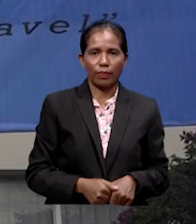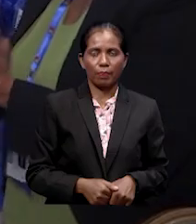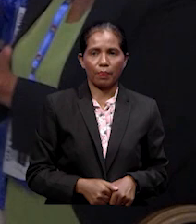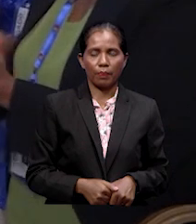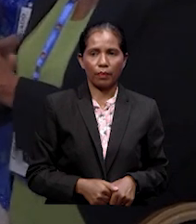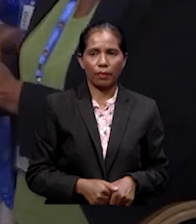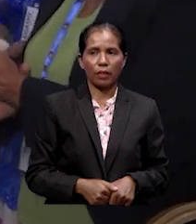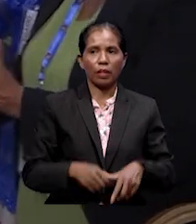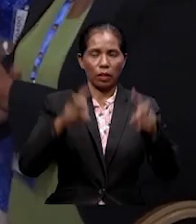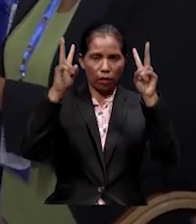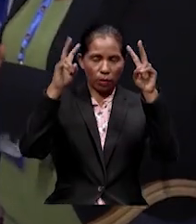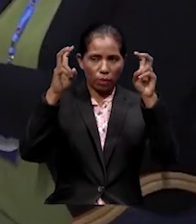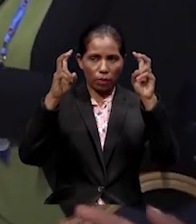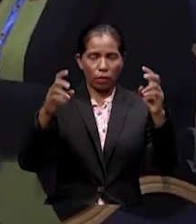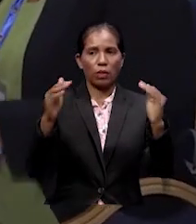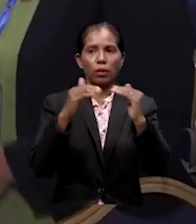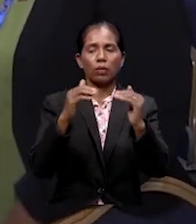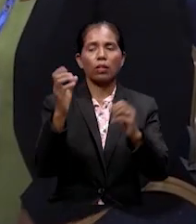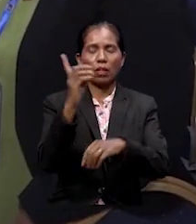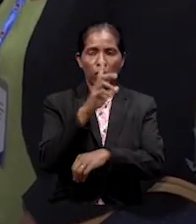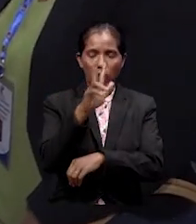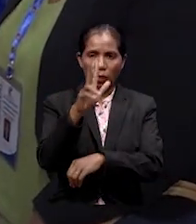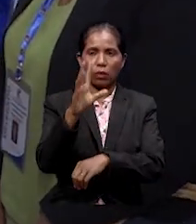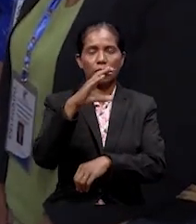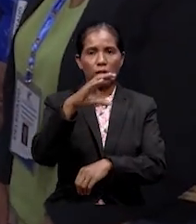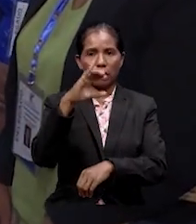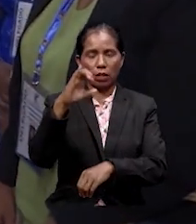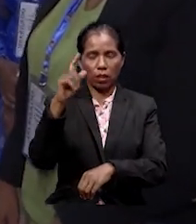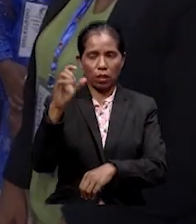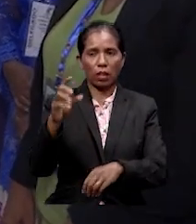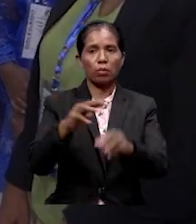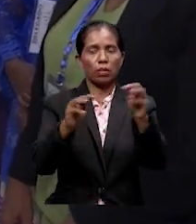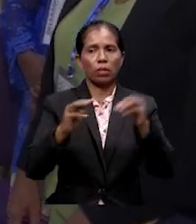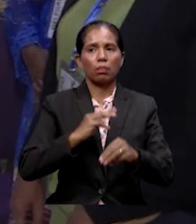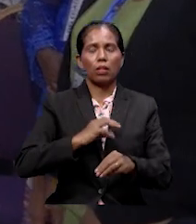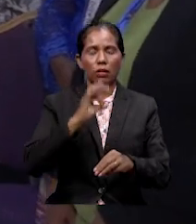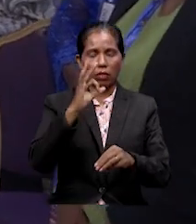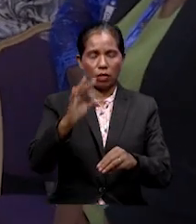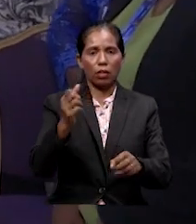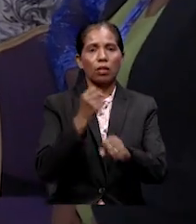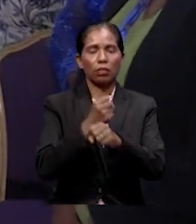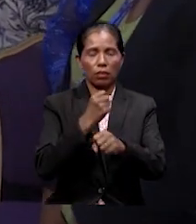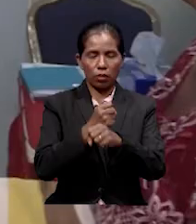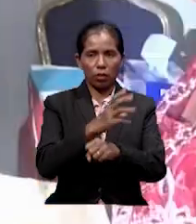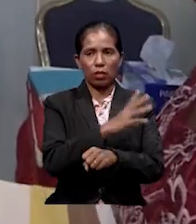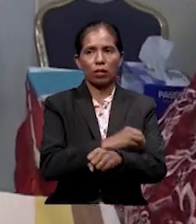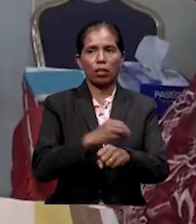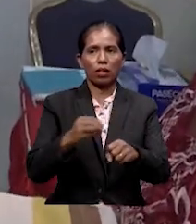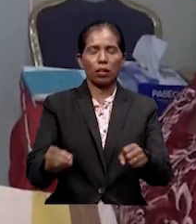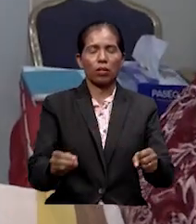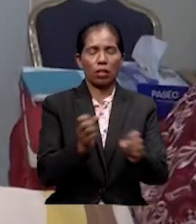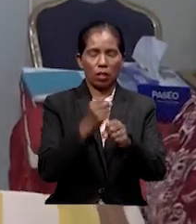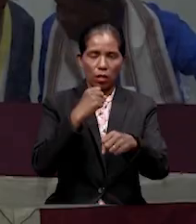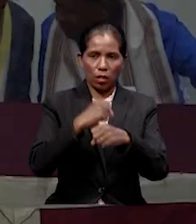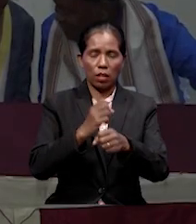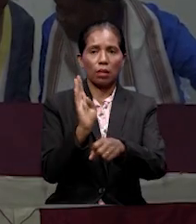Tema ba konferensi beratul sesitele iha munisipi Manufahi ne maka forsa setor privado mais kreativo, produtivo